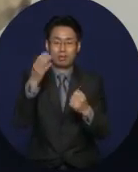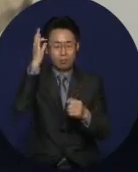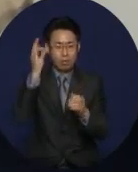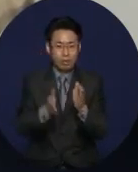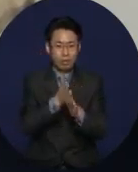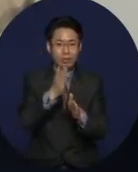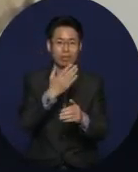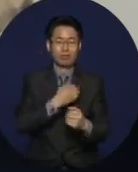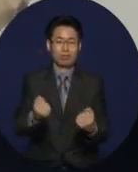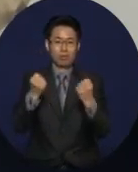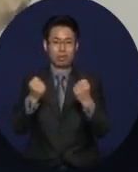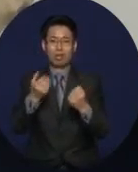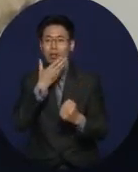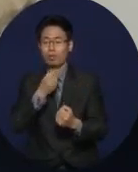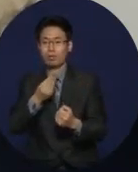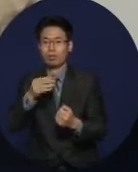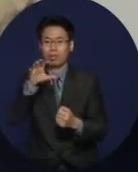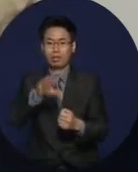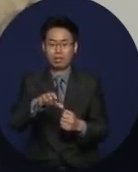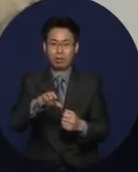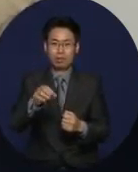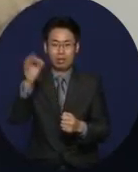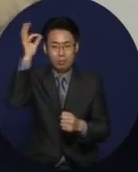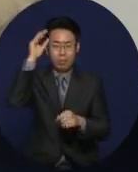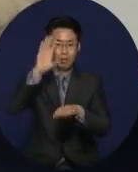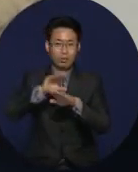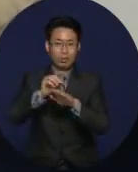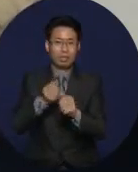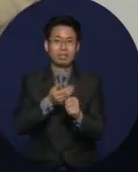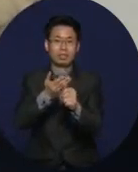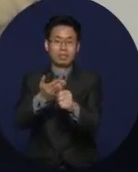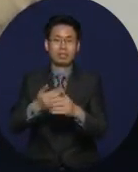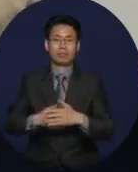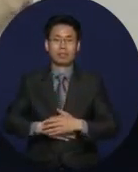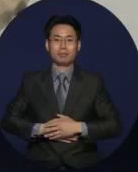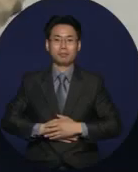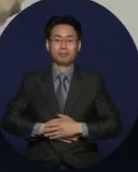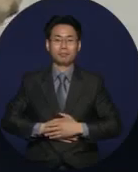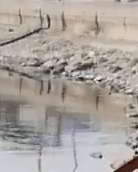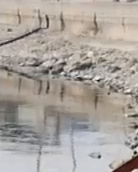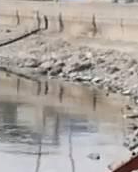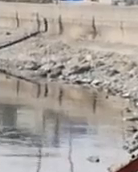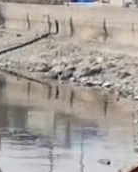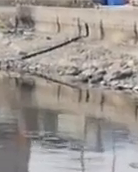건강도 챙기고 행복도 얻어가는 현장 포항포스팅에서 담아봤습니다.